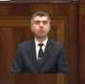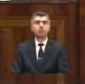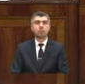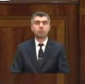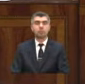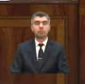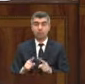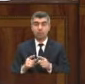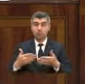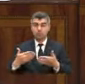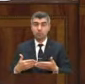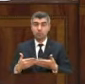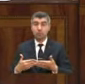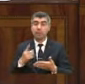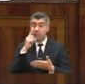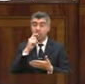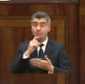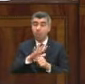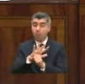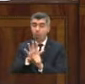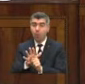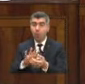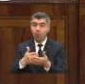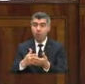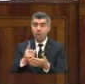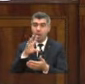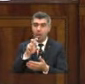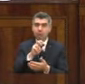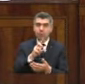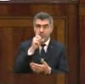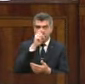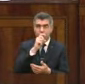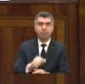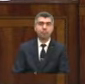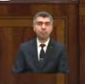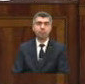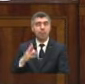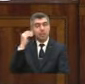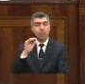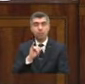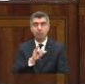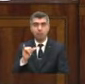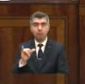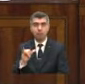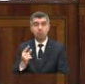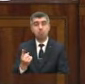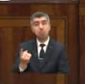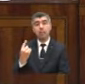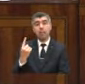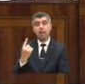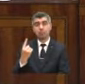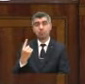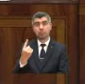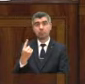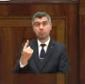ولا هذا واحد المساهمه اللي ما خصناش نساوها. علاش؟ باش غادي نشوفوا هذيك ال100 درهم اللي ولينا